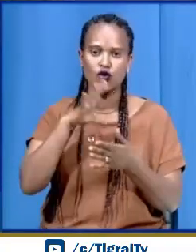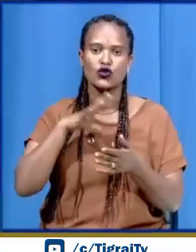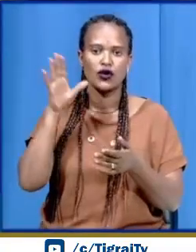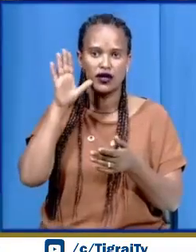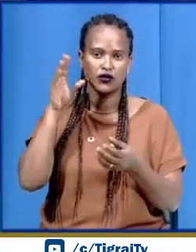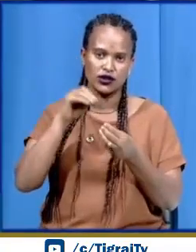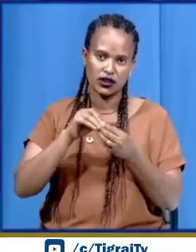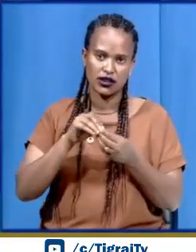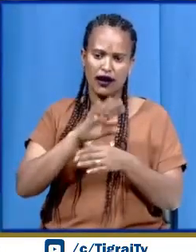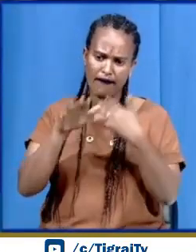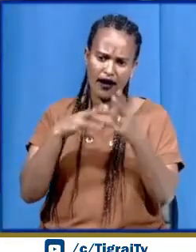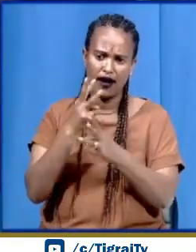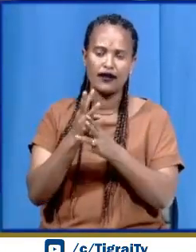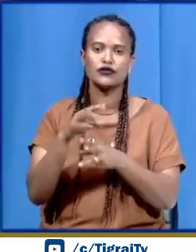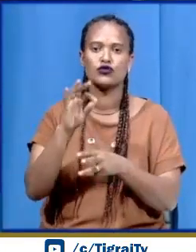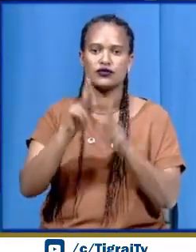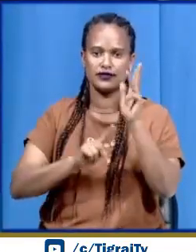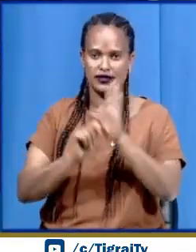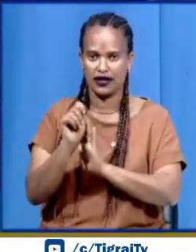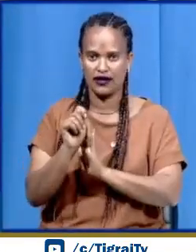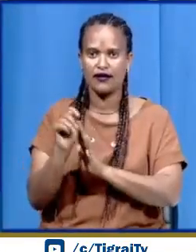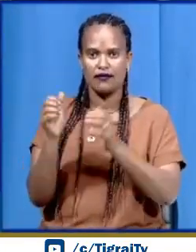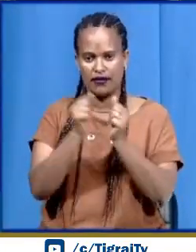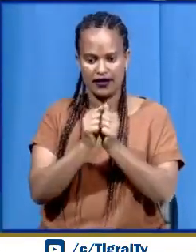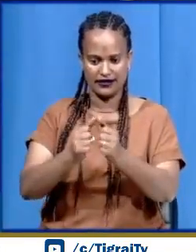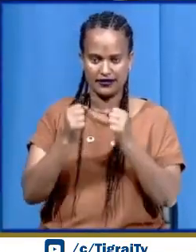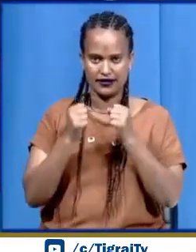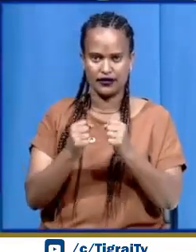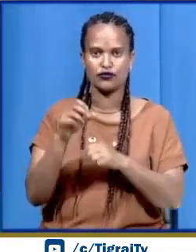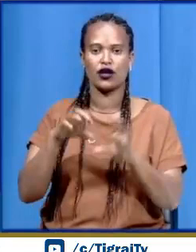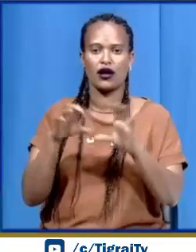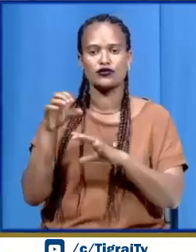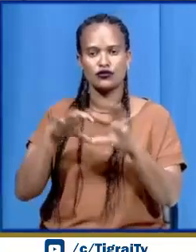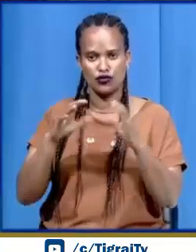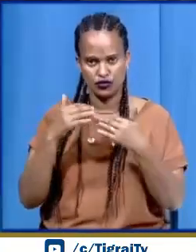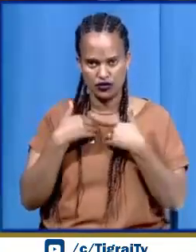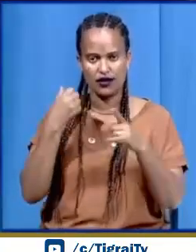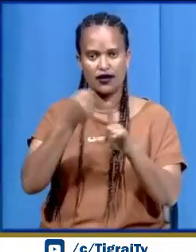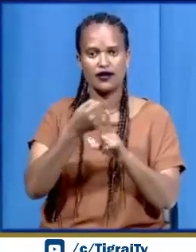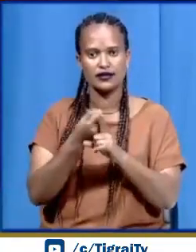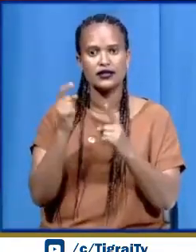ገነት ወሲኽን ኣብ መላ ዓለም ዝርከብ ህዝቢ ትግራይ ብሓድነት ሰጢሙ ዘካየዶን የካይዶ ዘሎን